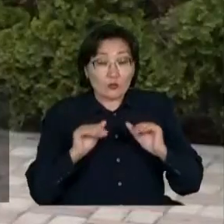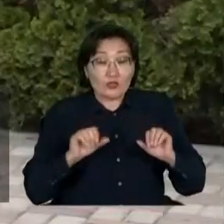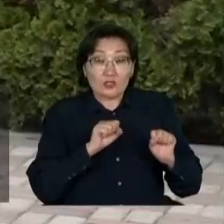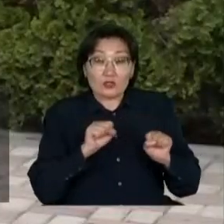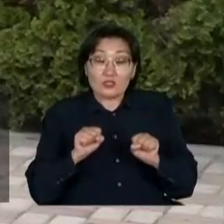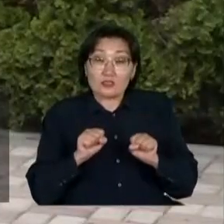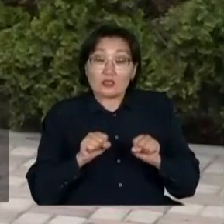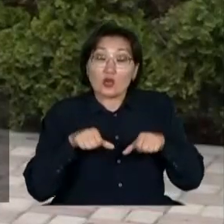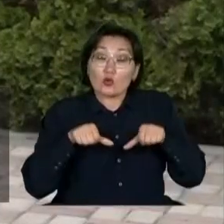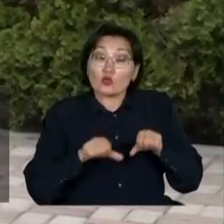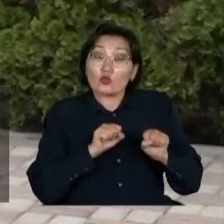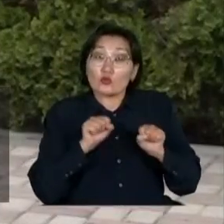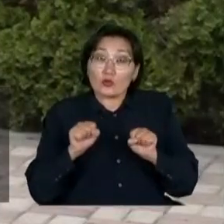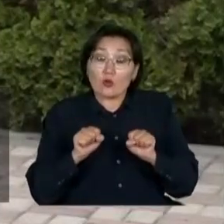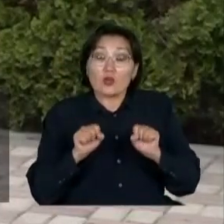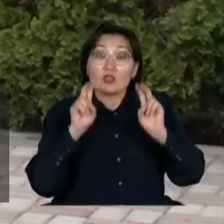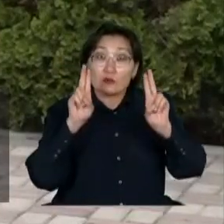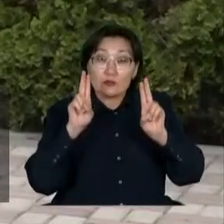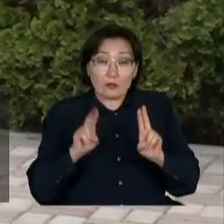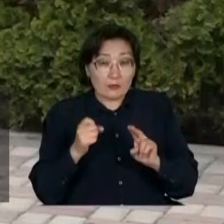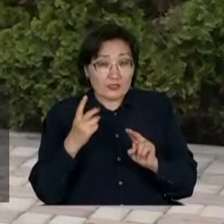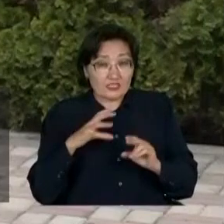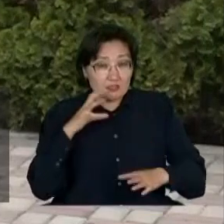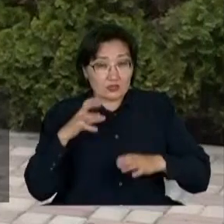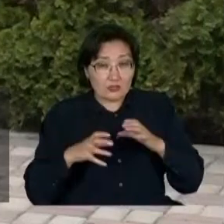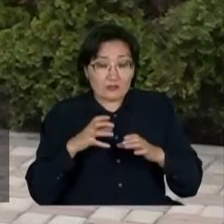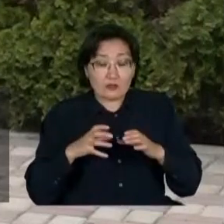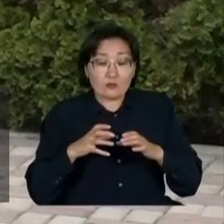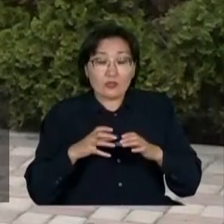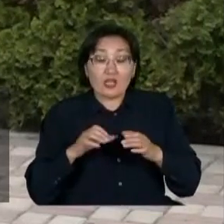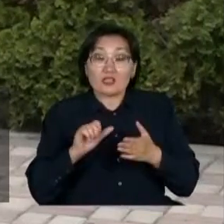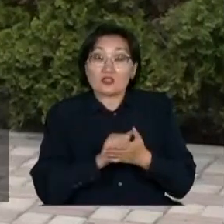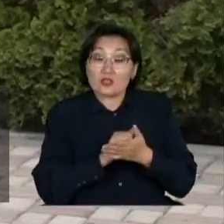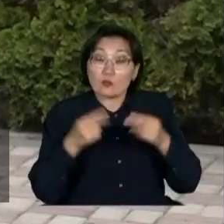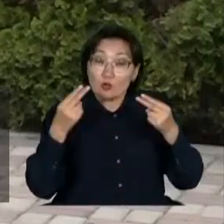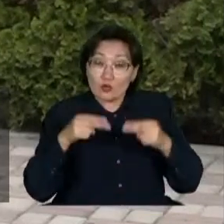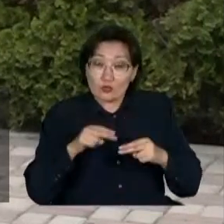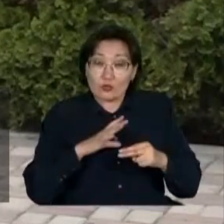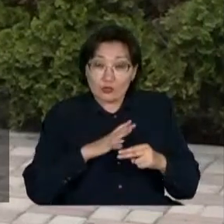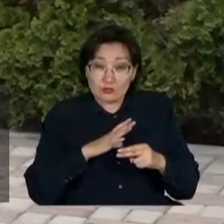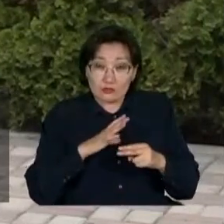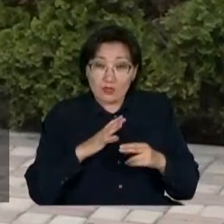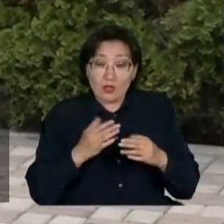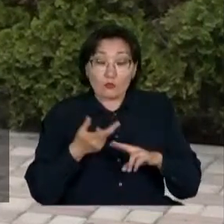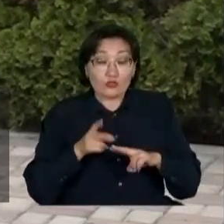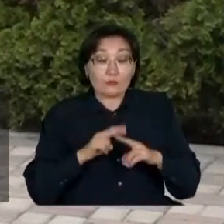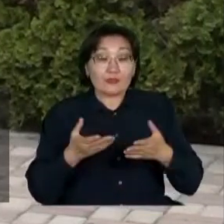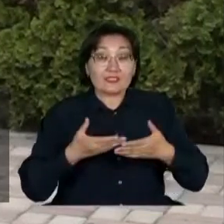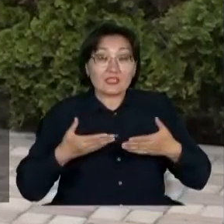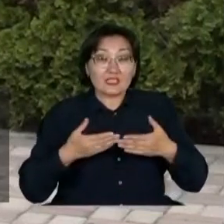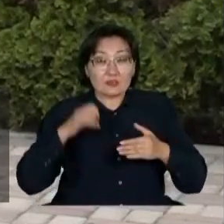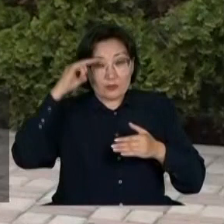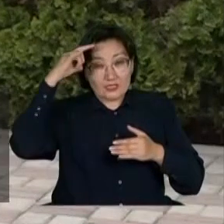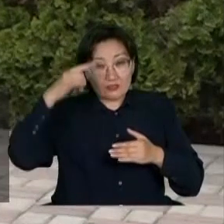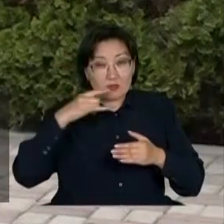қорғау конвенциясына және де бірқатар халықаралық факультативті хаттамаларға қол қойған болатын. Бұл біздің